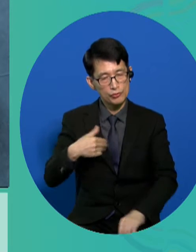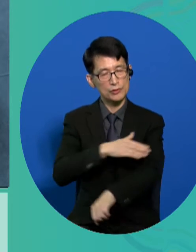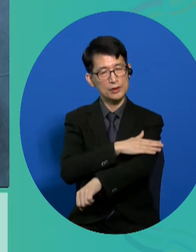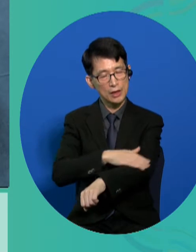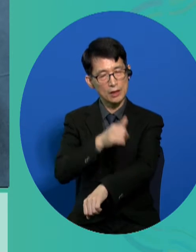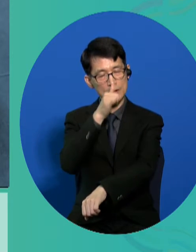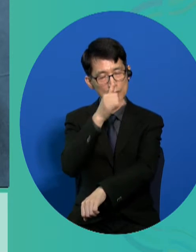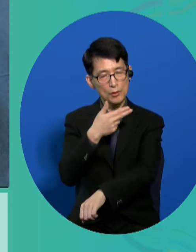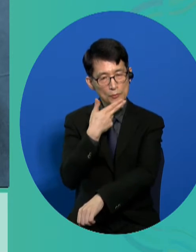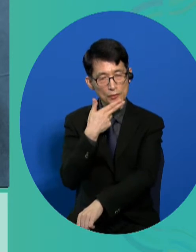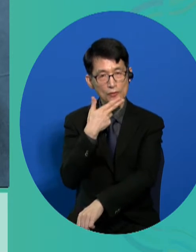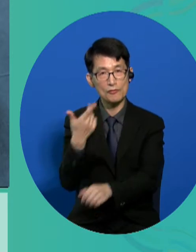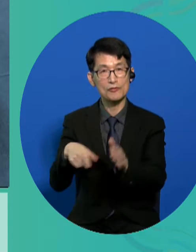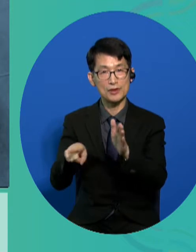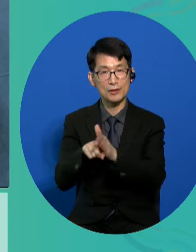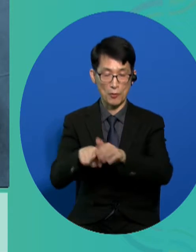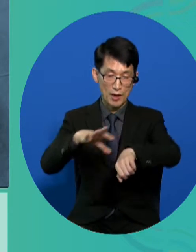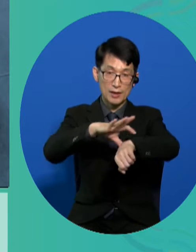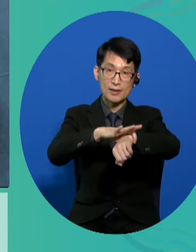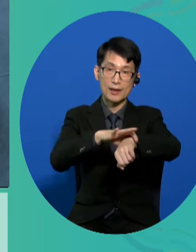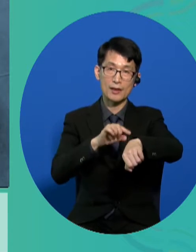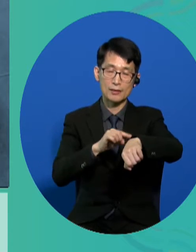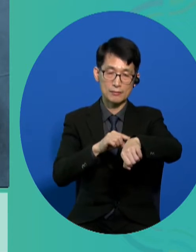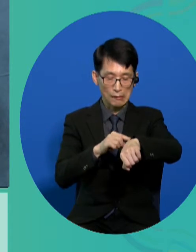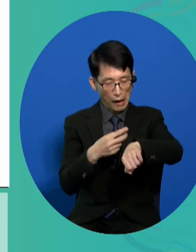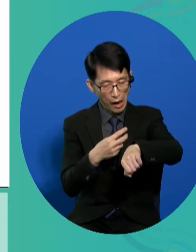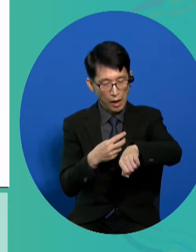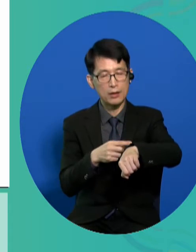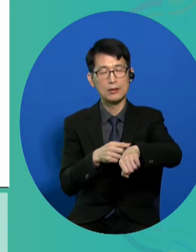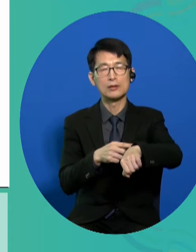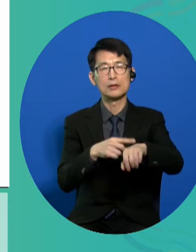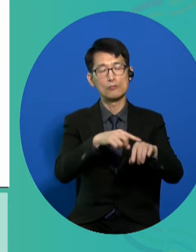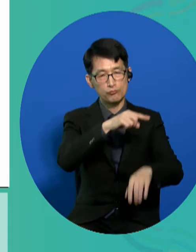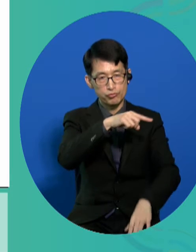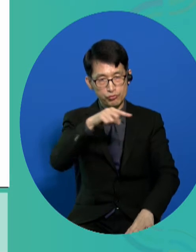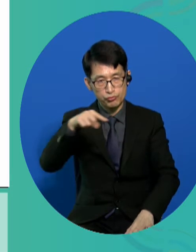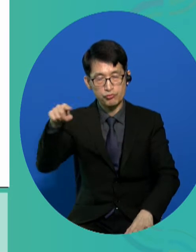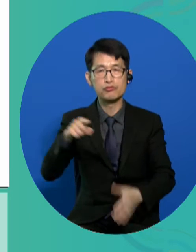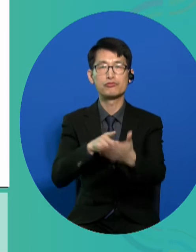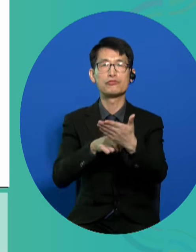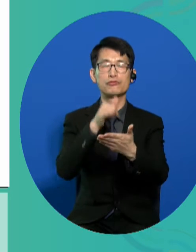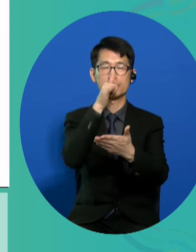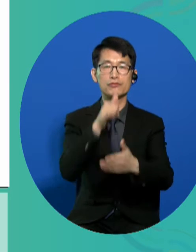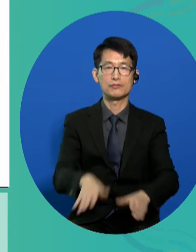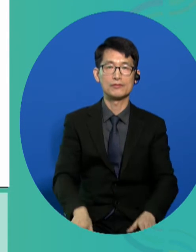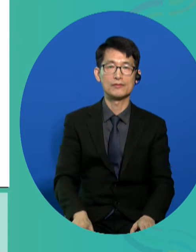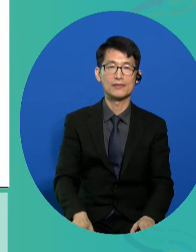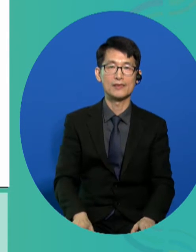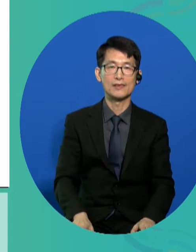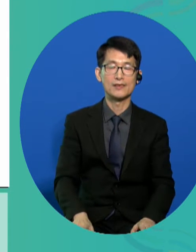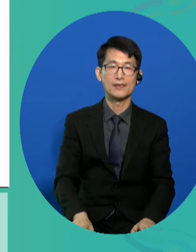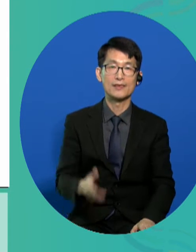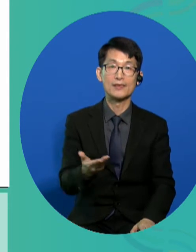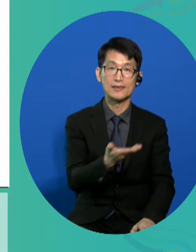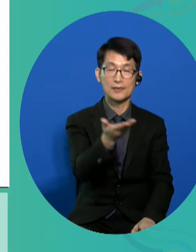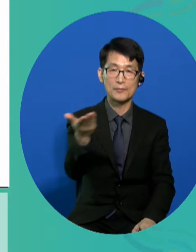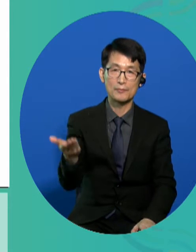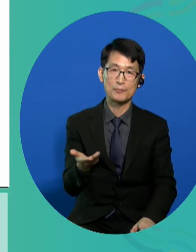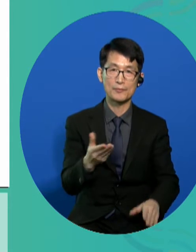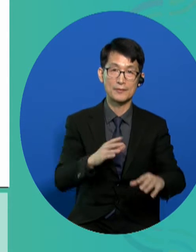합니다. 그러나 이러한 디지털 전환이 전 세계 여러 지역에서 일어나고 있고 여러 부문에서